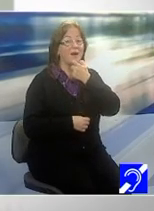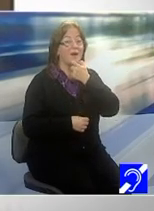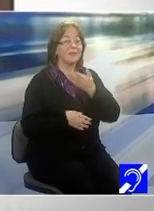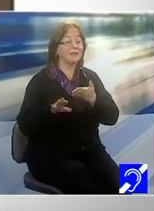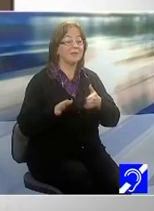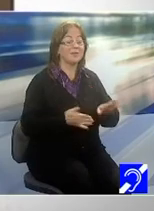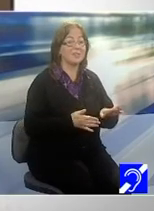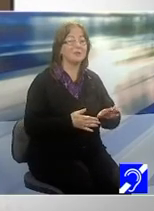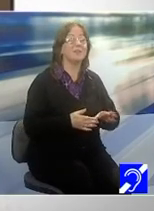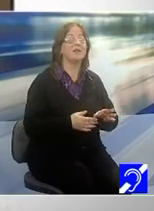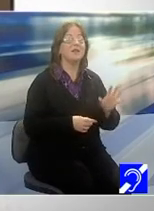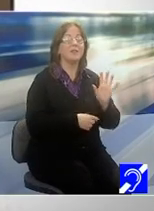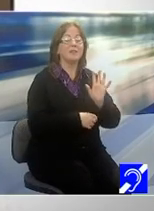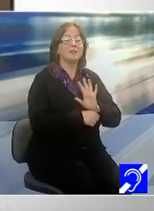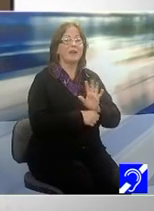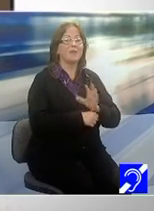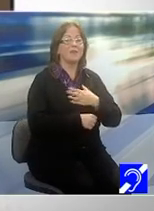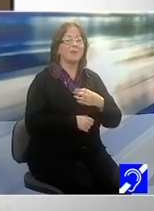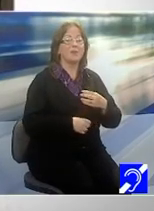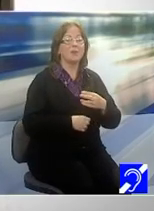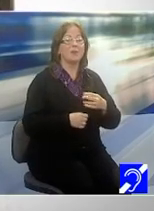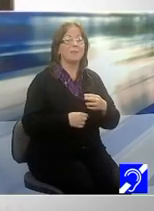aceste momente.